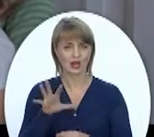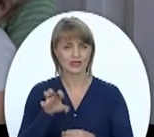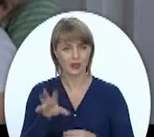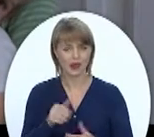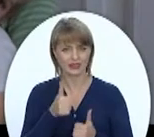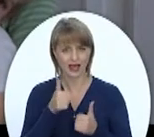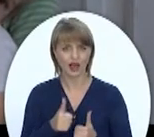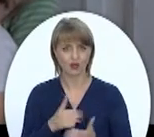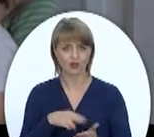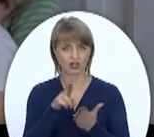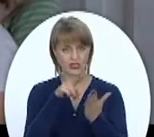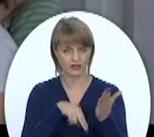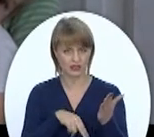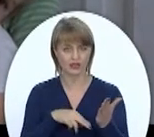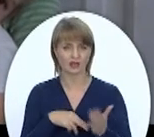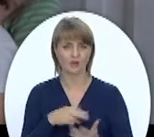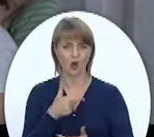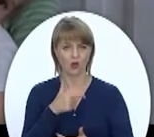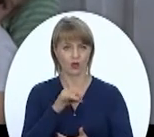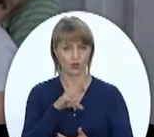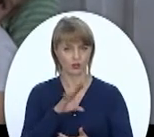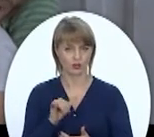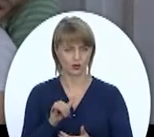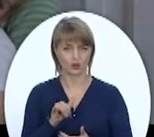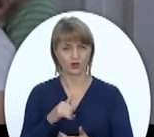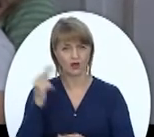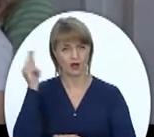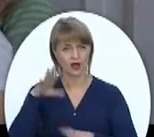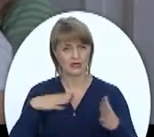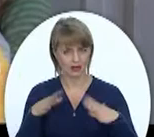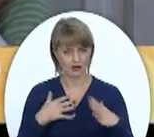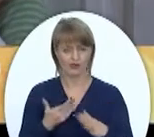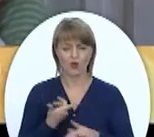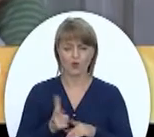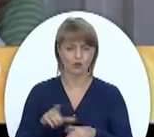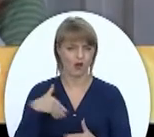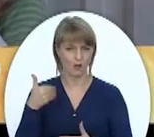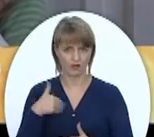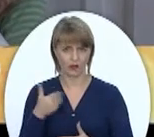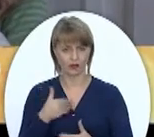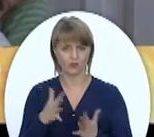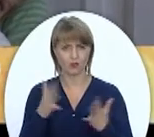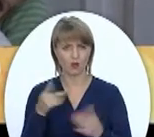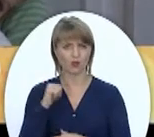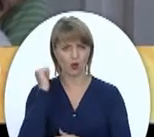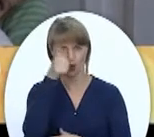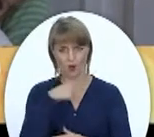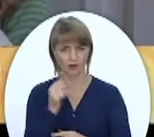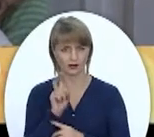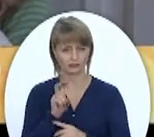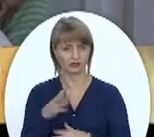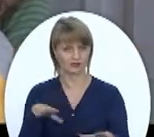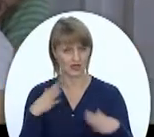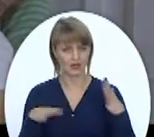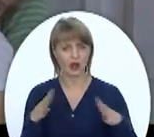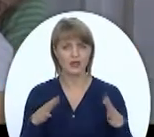собаки хорошие, сертифицированные по ГОСТу. Ну, занятия вообще на пользу очень идут. Мы уже больше года занимаемся, в принципе,